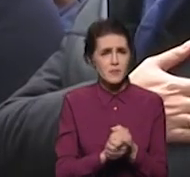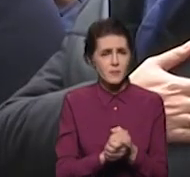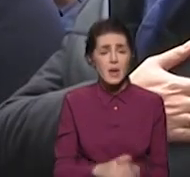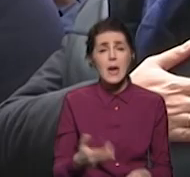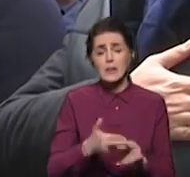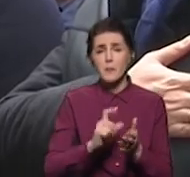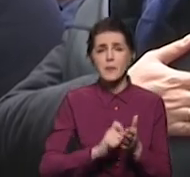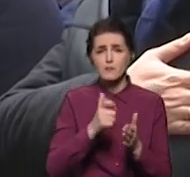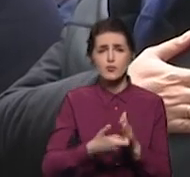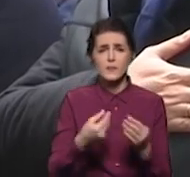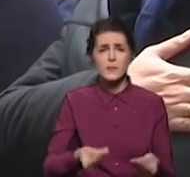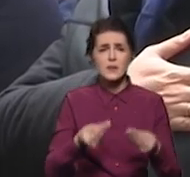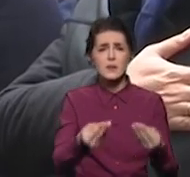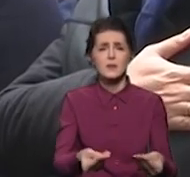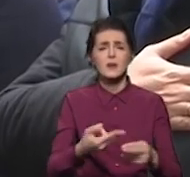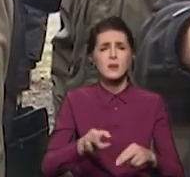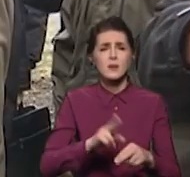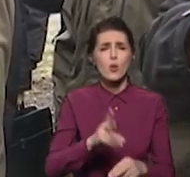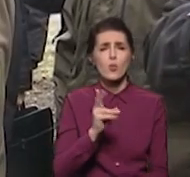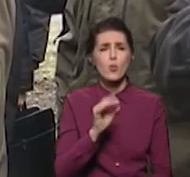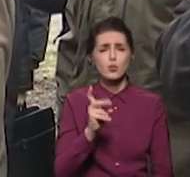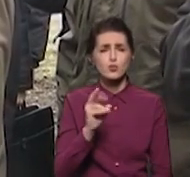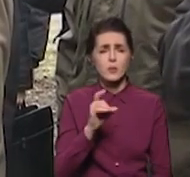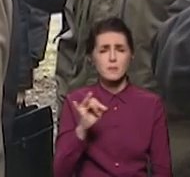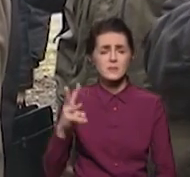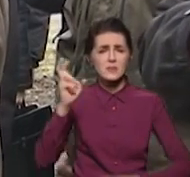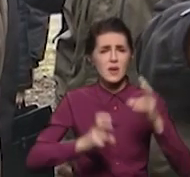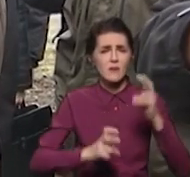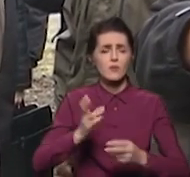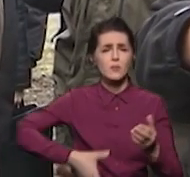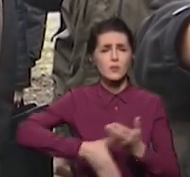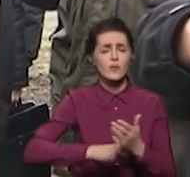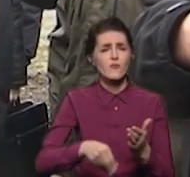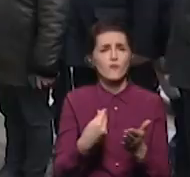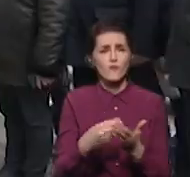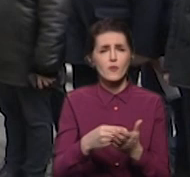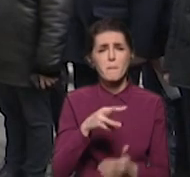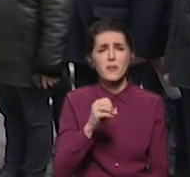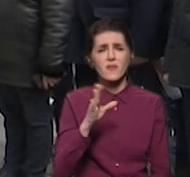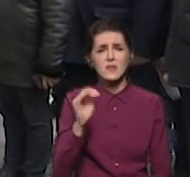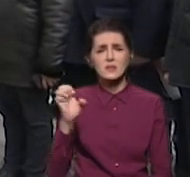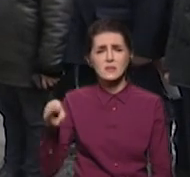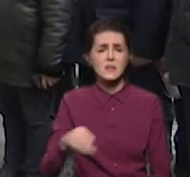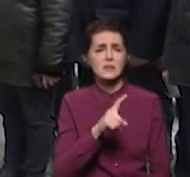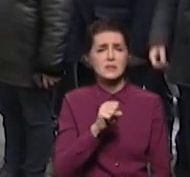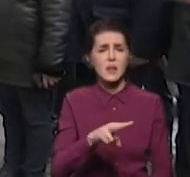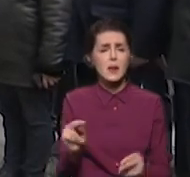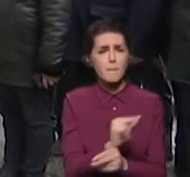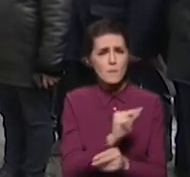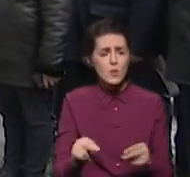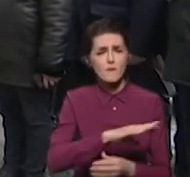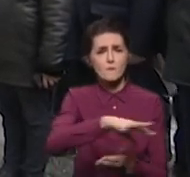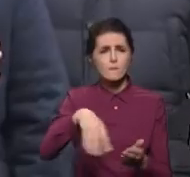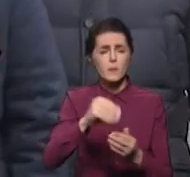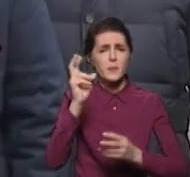Приміщення надав Авдіївський коксохімічний завод. За кошти компанії «Метінвест» відремонтували всі зали. На підприємстві